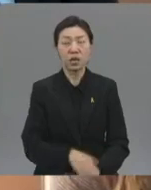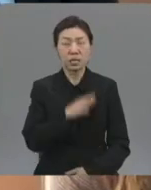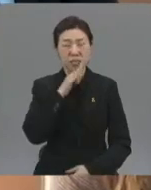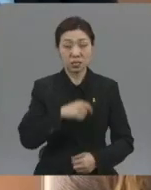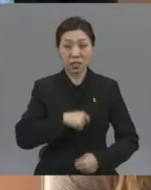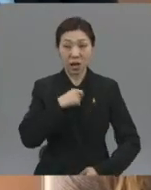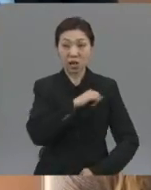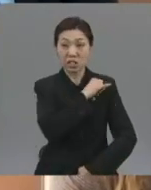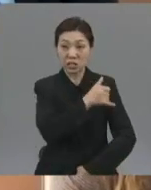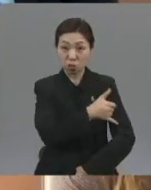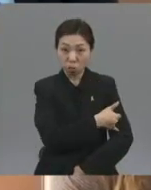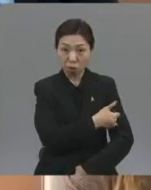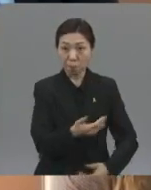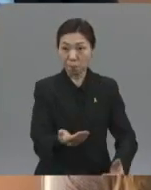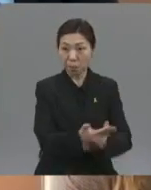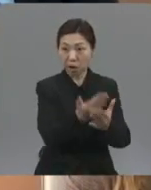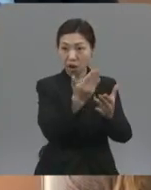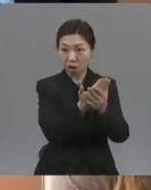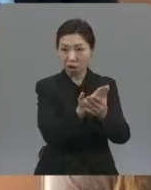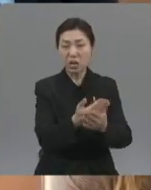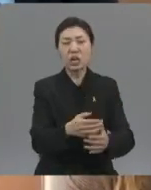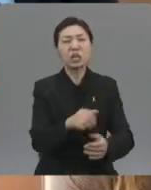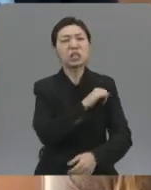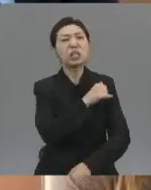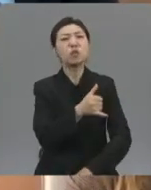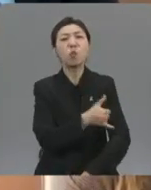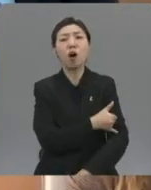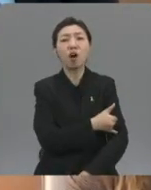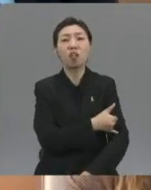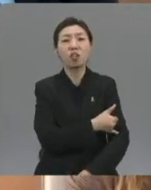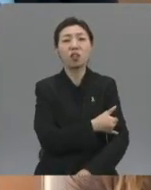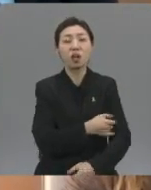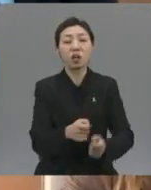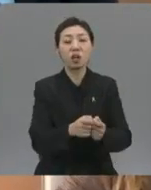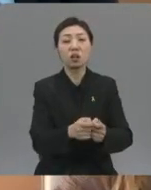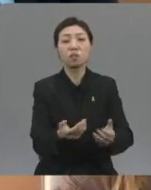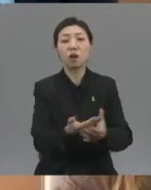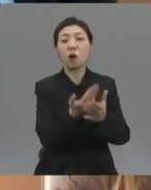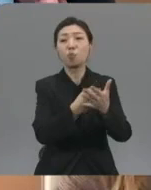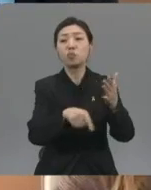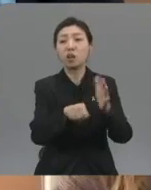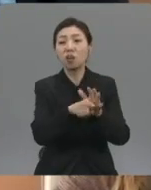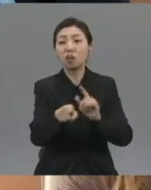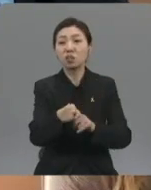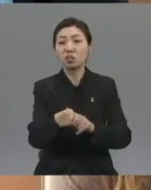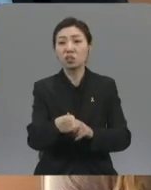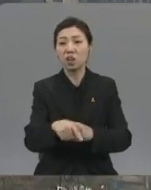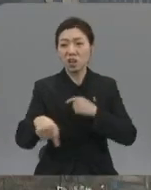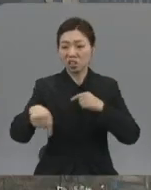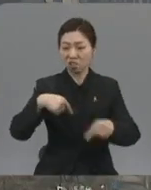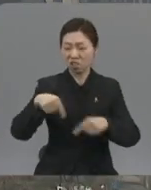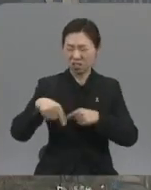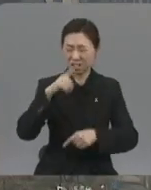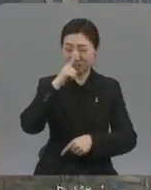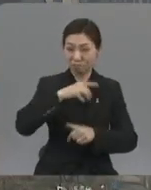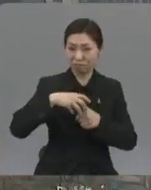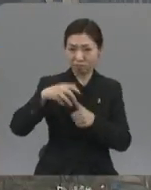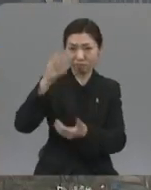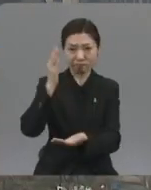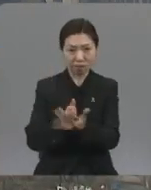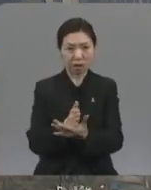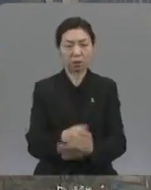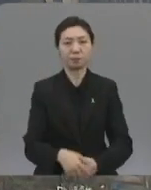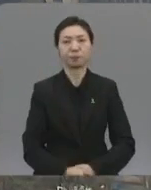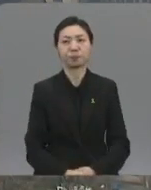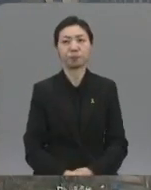quyết còn có nội dung chỉ ra rằng Chính quyền miền Bắc đang ngày càng gia tăng việc tận dụng những tài nguyên lẽ ra được dùng để giải quyết nạn thiếu lương thực và phúc lợi